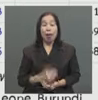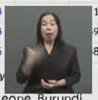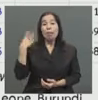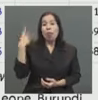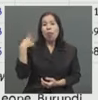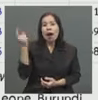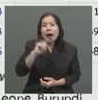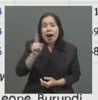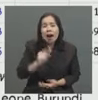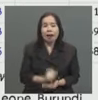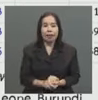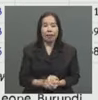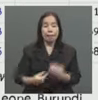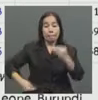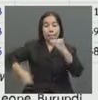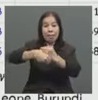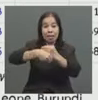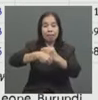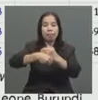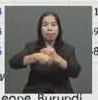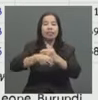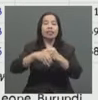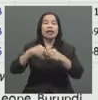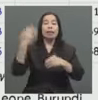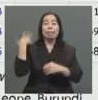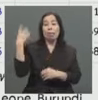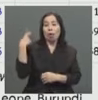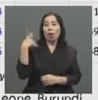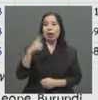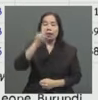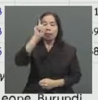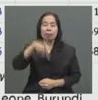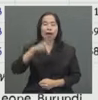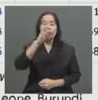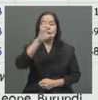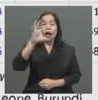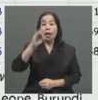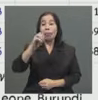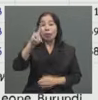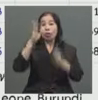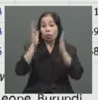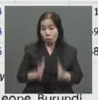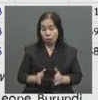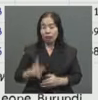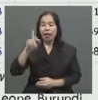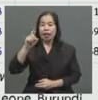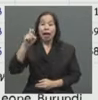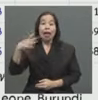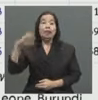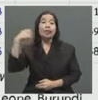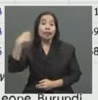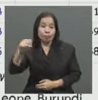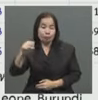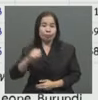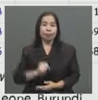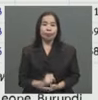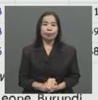ที่เพิ่มขึ้น120ตัวเลขรวมเมื่อวานนี้ 1,651 รายเสียชีวิตไป10ราย